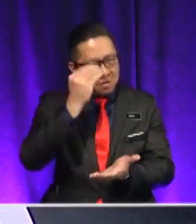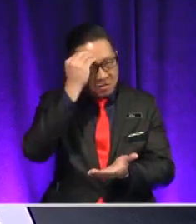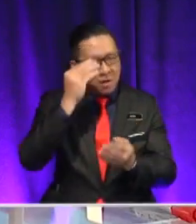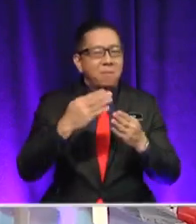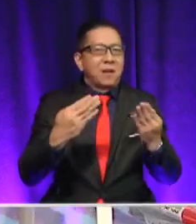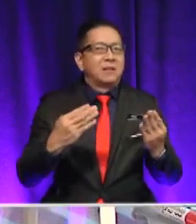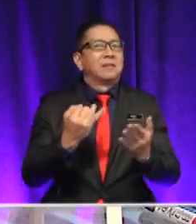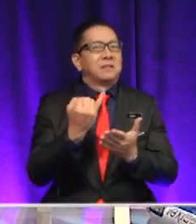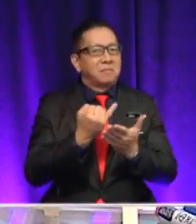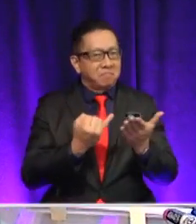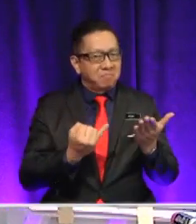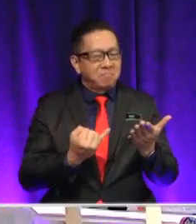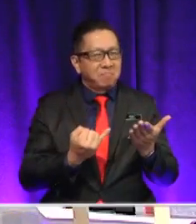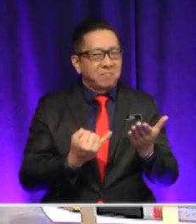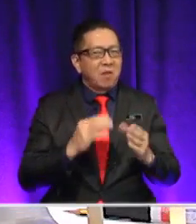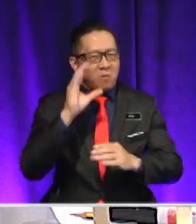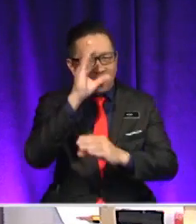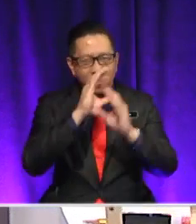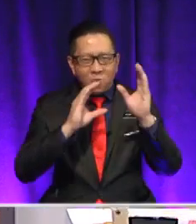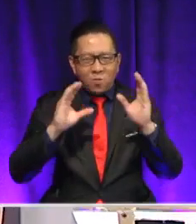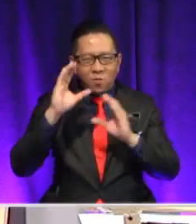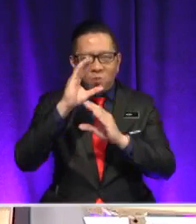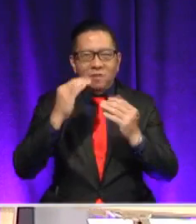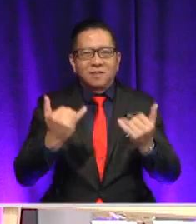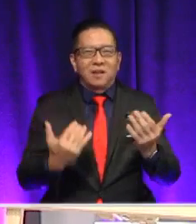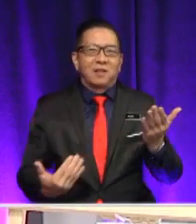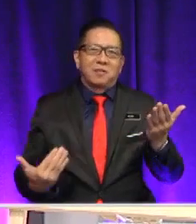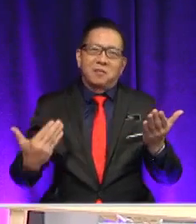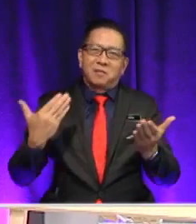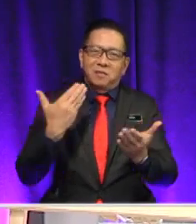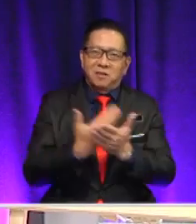bahasa kita buat penolakaan dan sekarang telah tiba masanya untuk kita menghasilkan karya